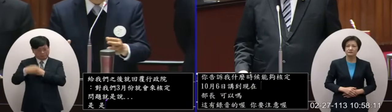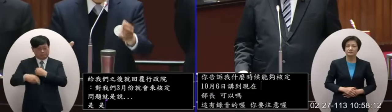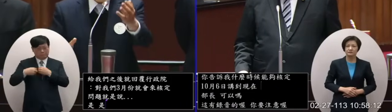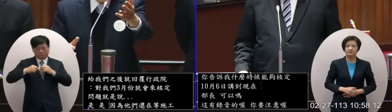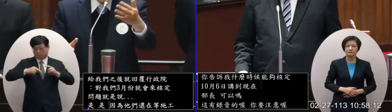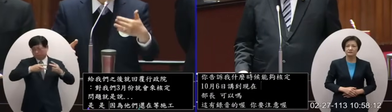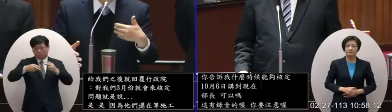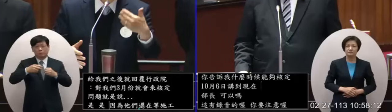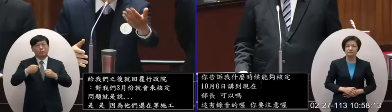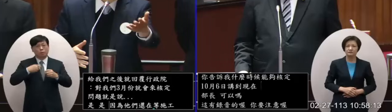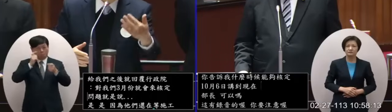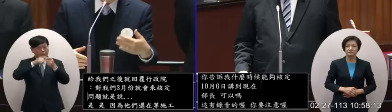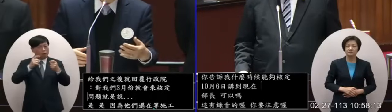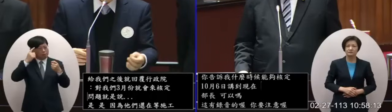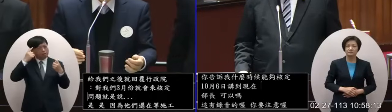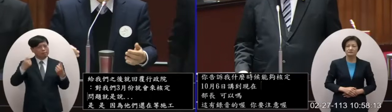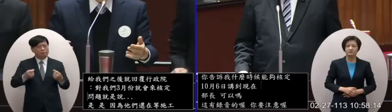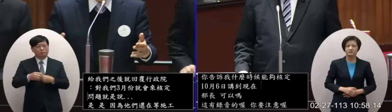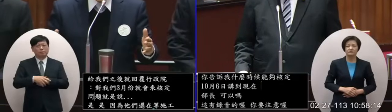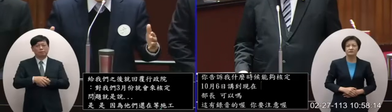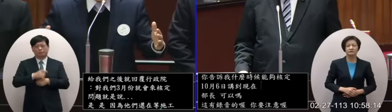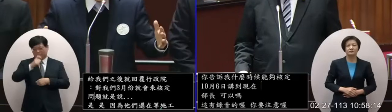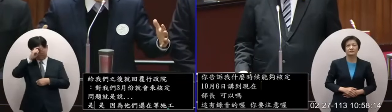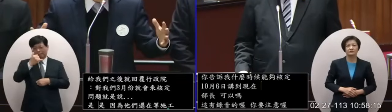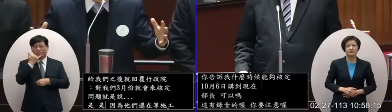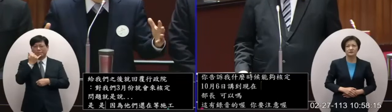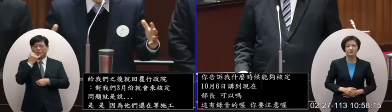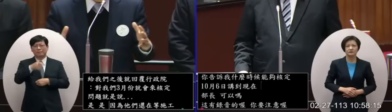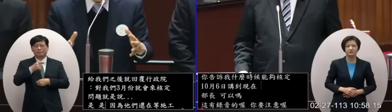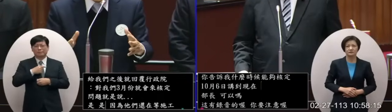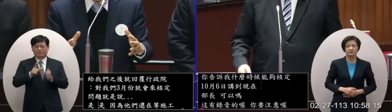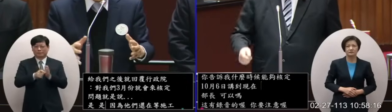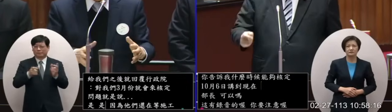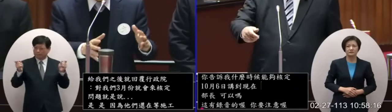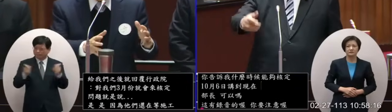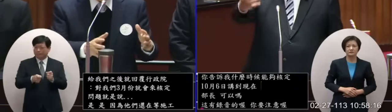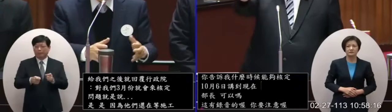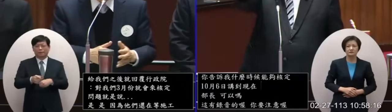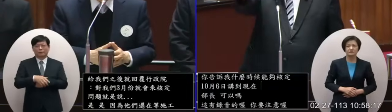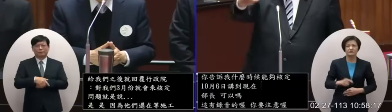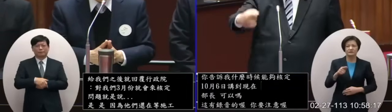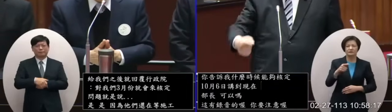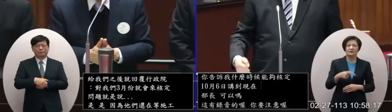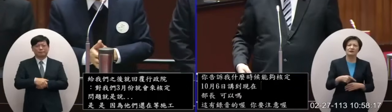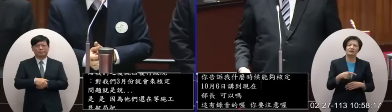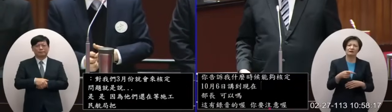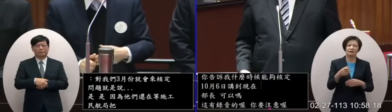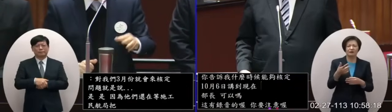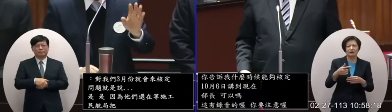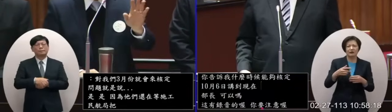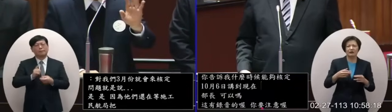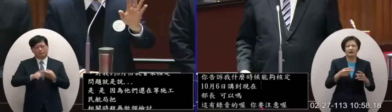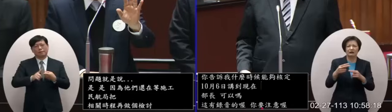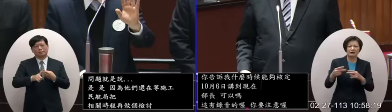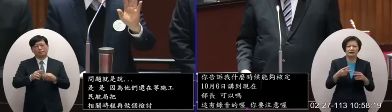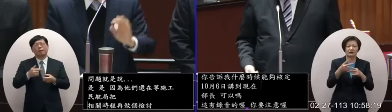检讨。我们的目的都是一样，就是希望呢把这个提成可以缩短。 去讨论盖六年， 对 了，了了吗？ 我也觉得